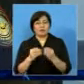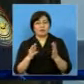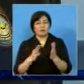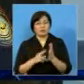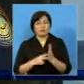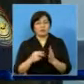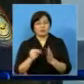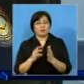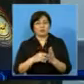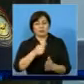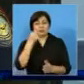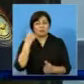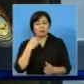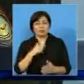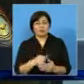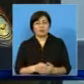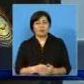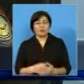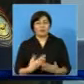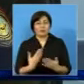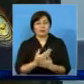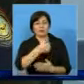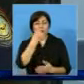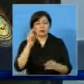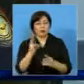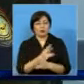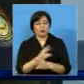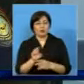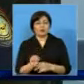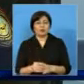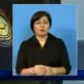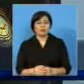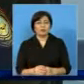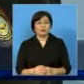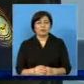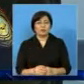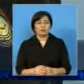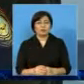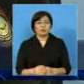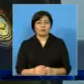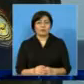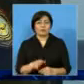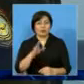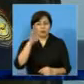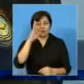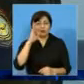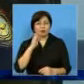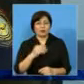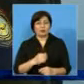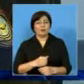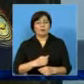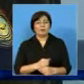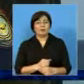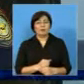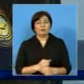2018-2019 год, новогоднюю ночь, был поступление мужчины, значит, на балконе, он,